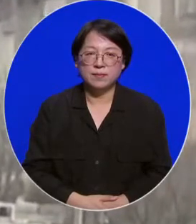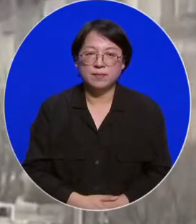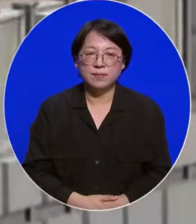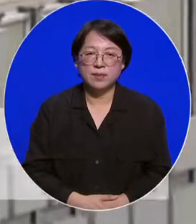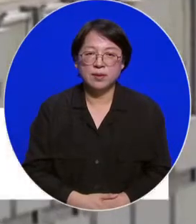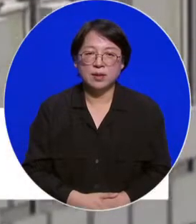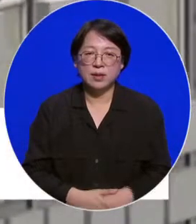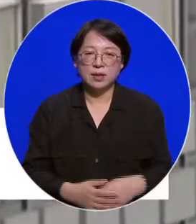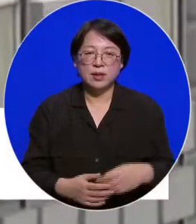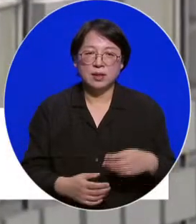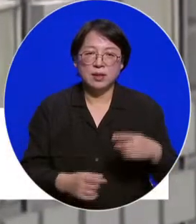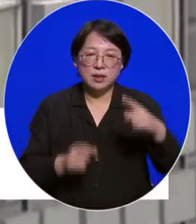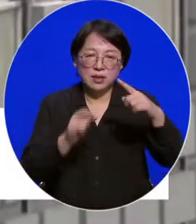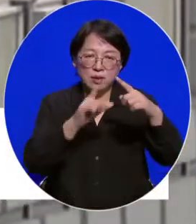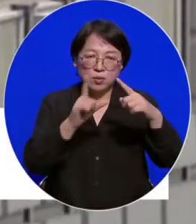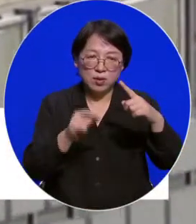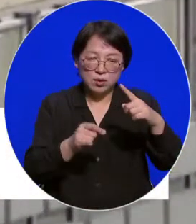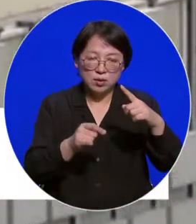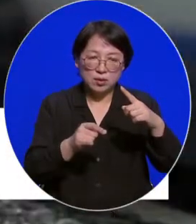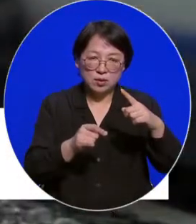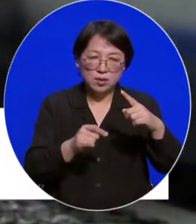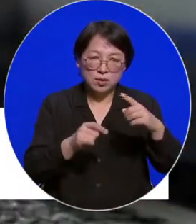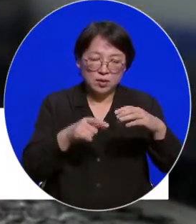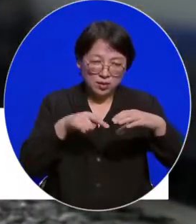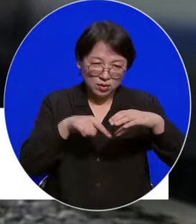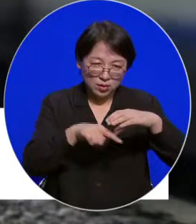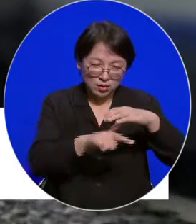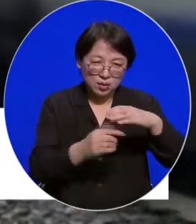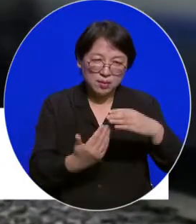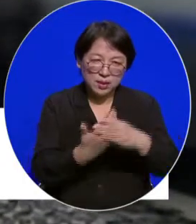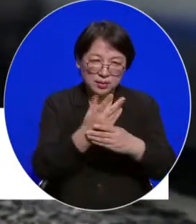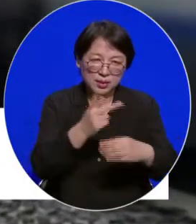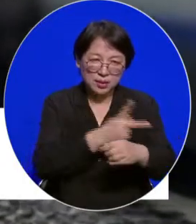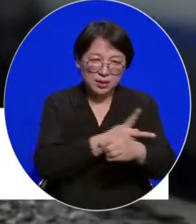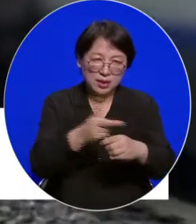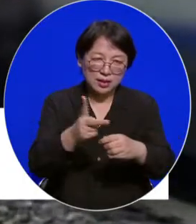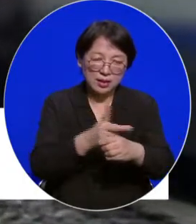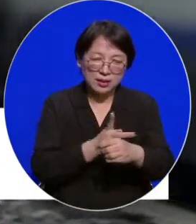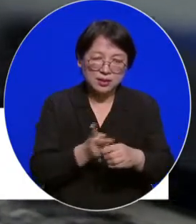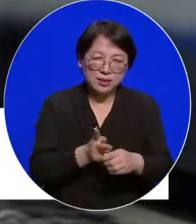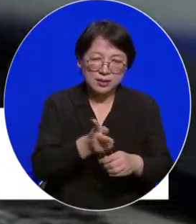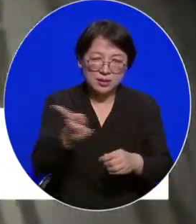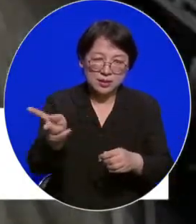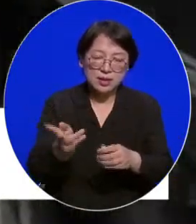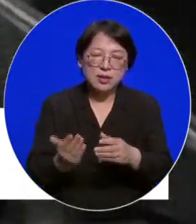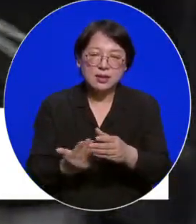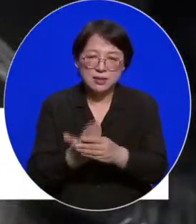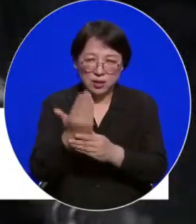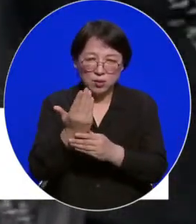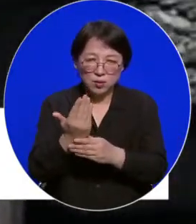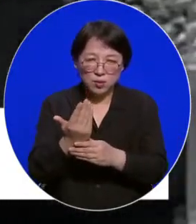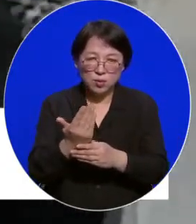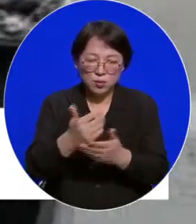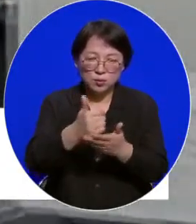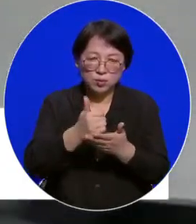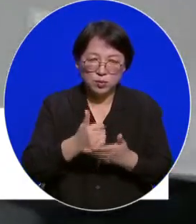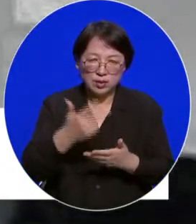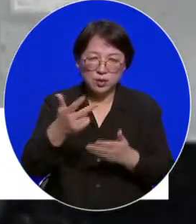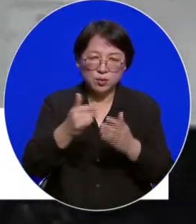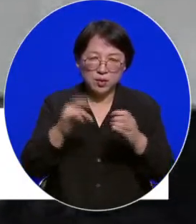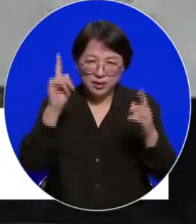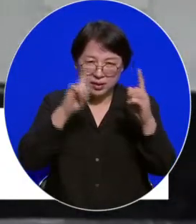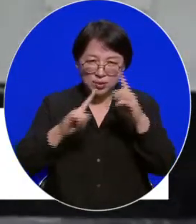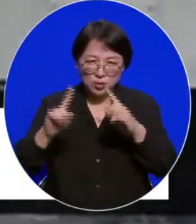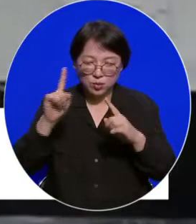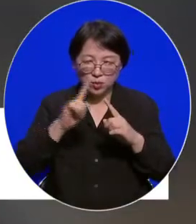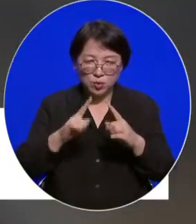지난 1월 영동터널에서 발생한 KTX 열차 탈선 사고. 승객 7명이 다쳤고 사고 다음 날까지 열차 운행에